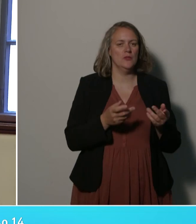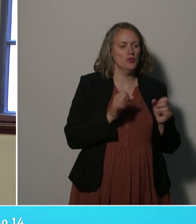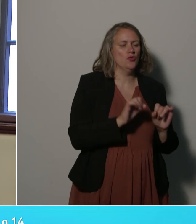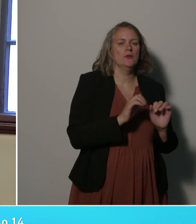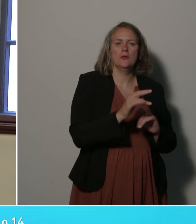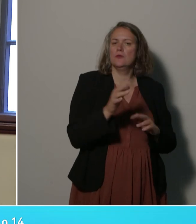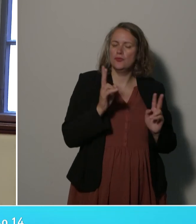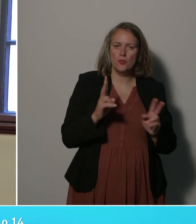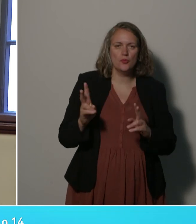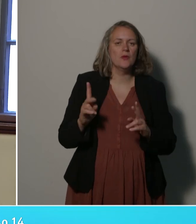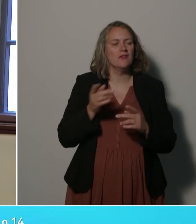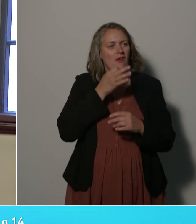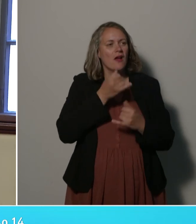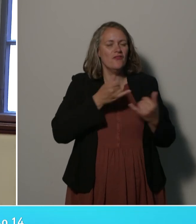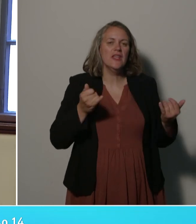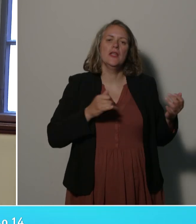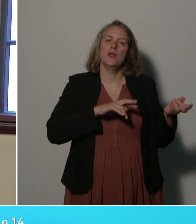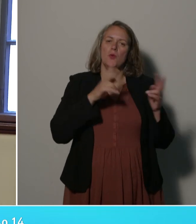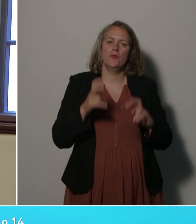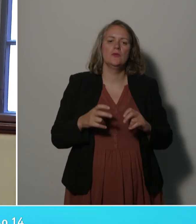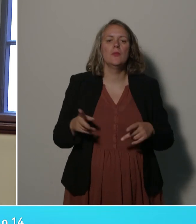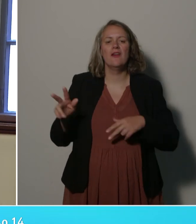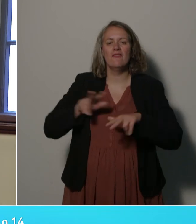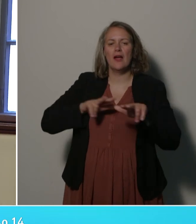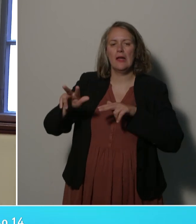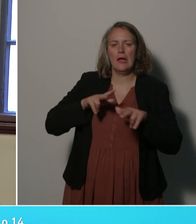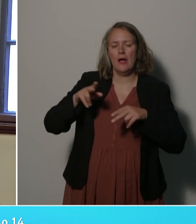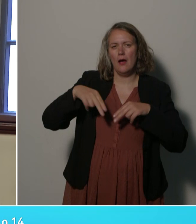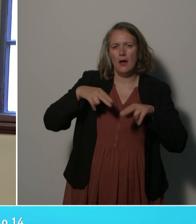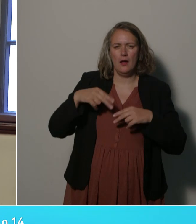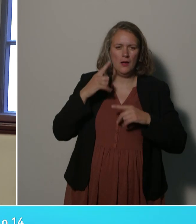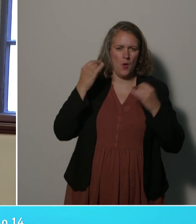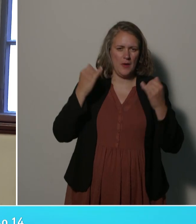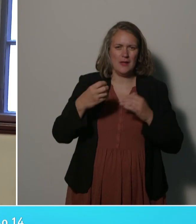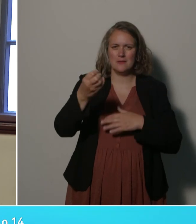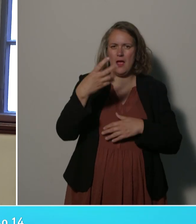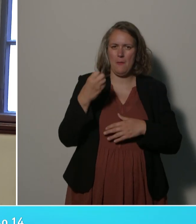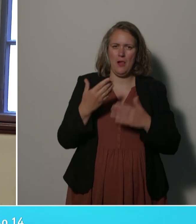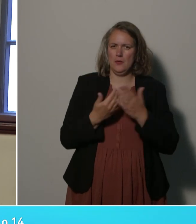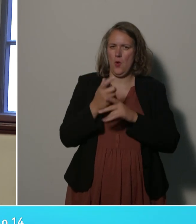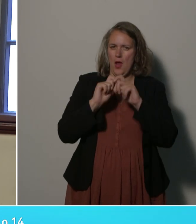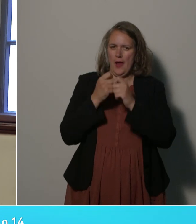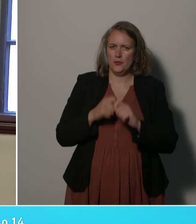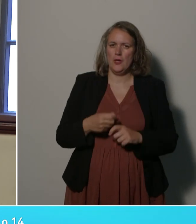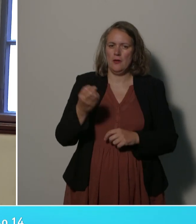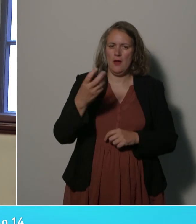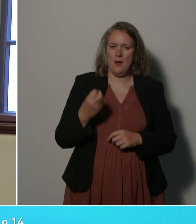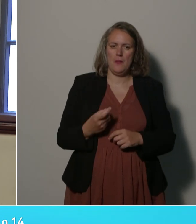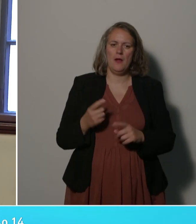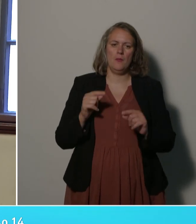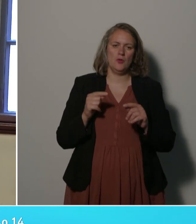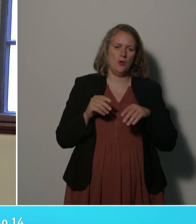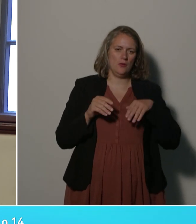betrifft alles, das Wie. Also beim Verkehr zum Beispiel, dass jetzt neuerdings, glaube ich, die Ampelregelung neu geschaltet worden ist, dass dann, wenn ein